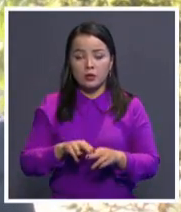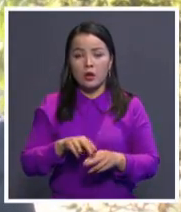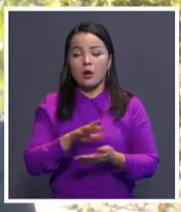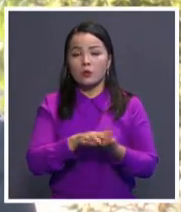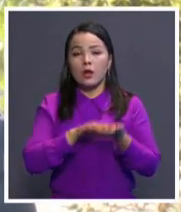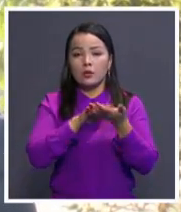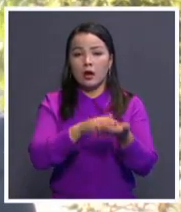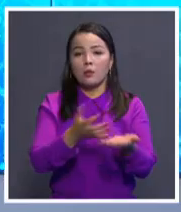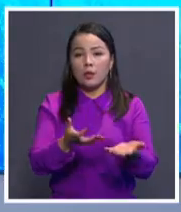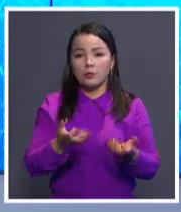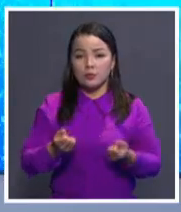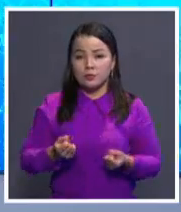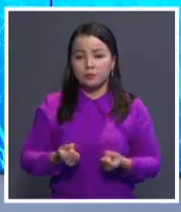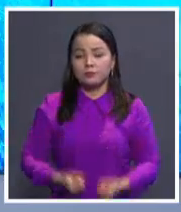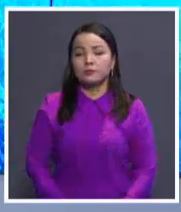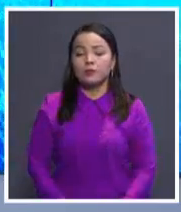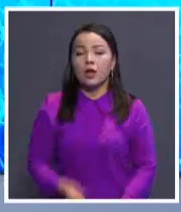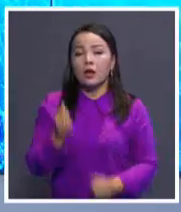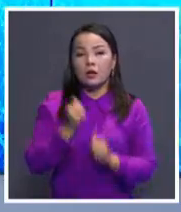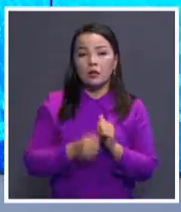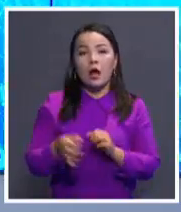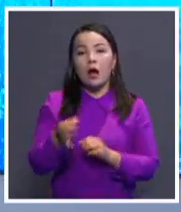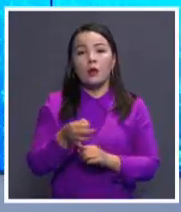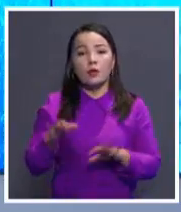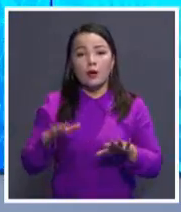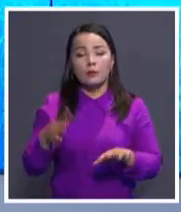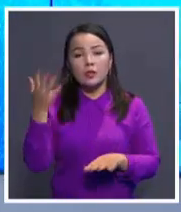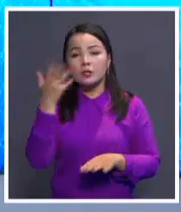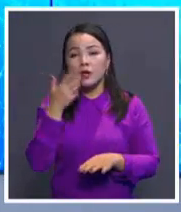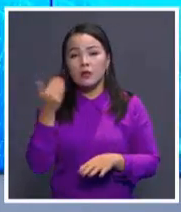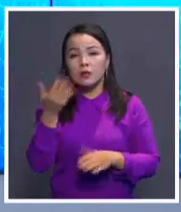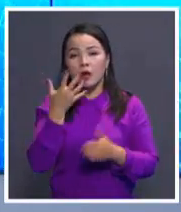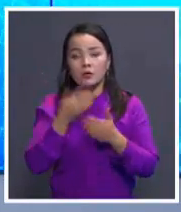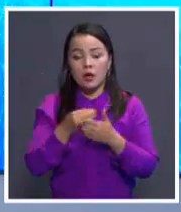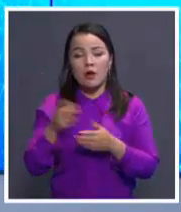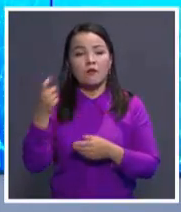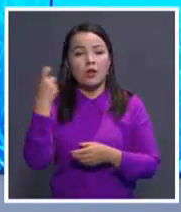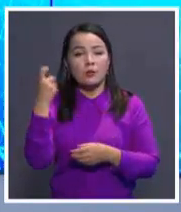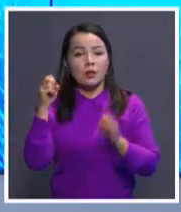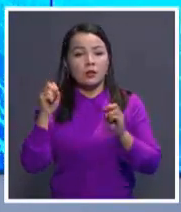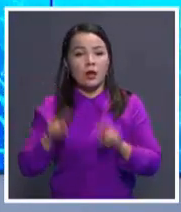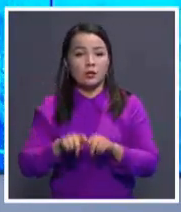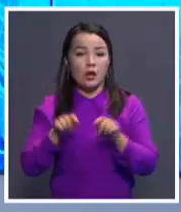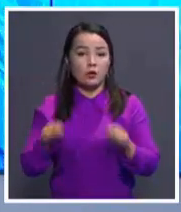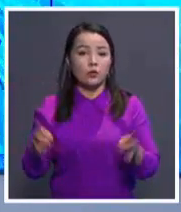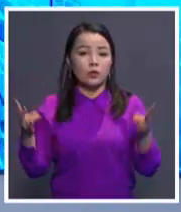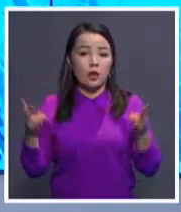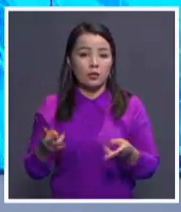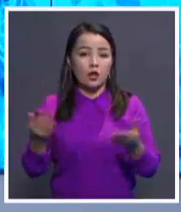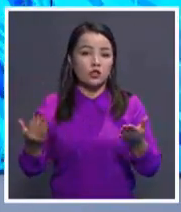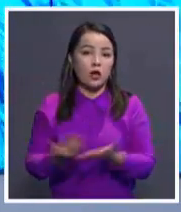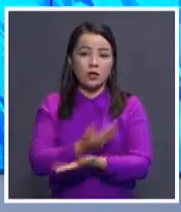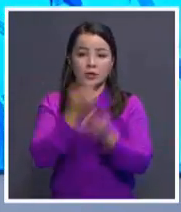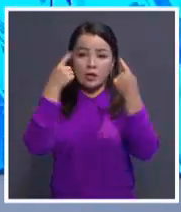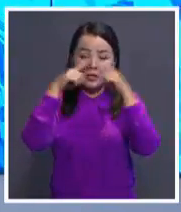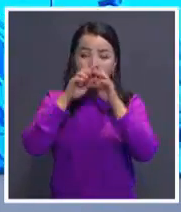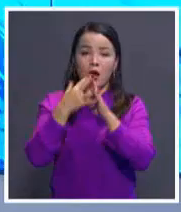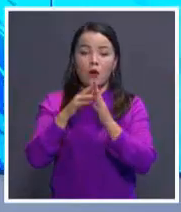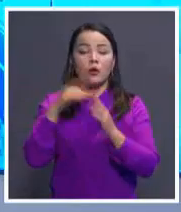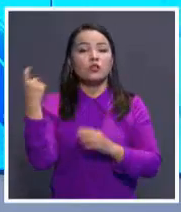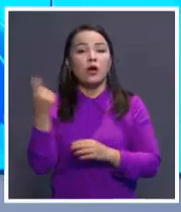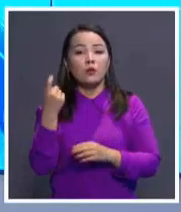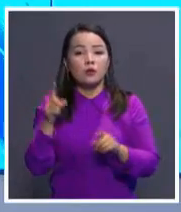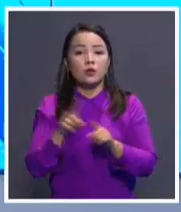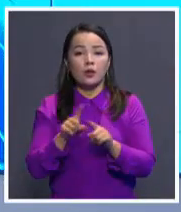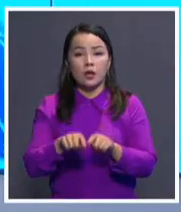өтініштерін қабылдаймыз. Әрбір ауданда цифрлы фермалар ашылуы керек, немесе жаңа технологиялар ауыл шаруашылығына да